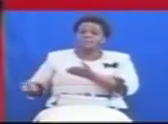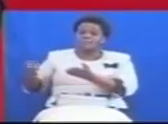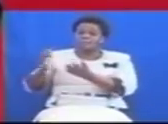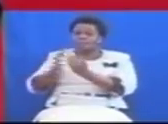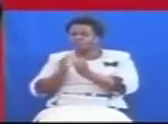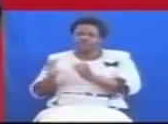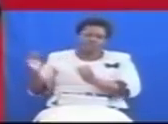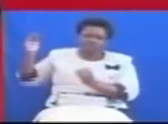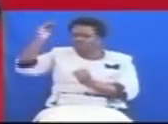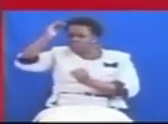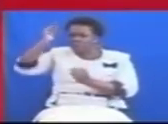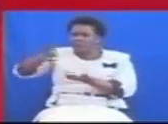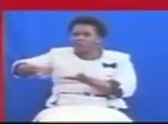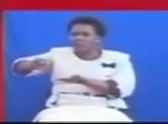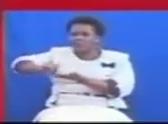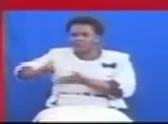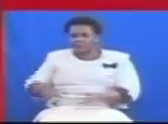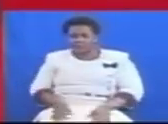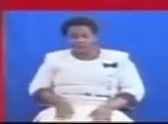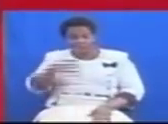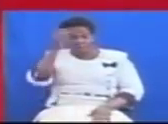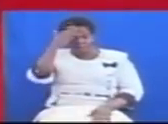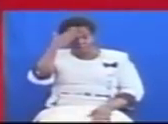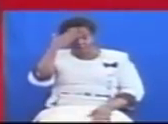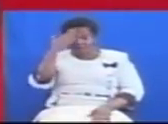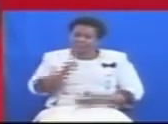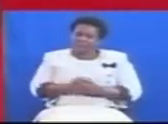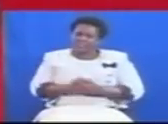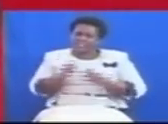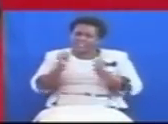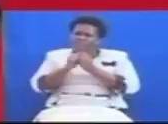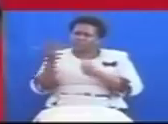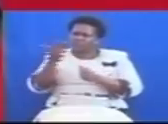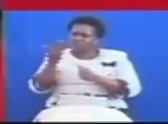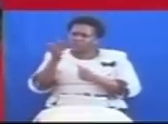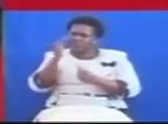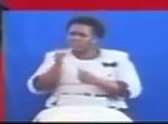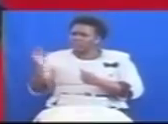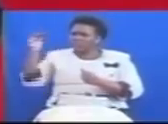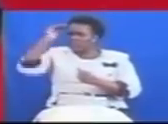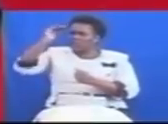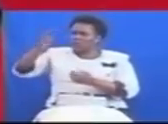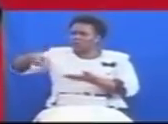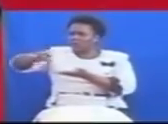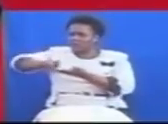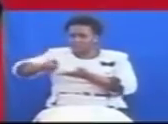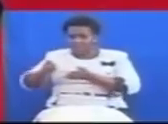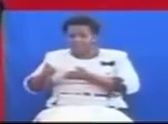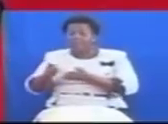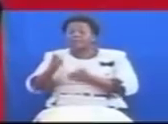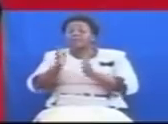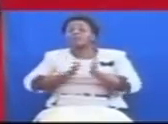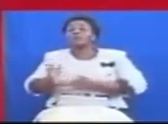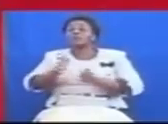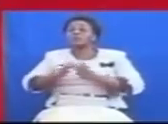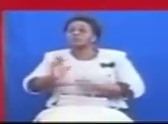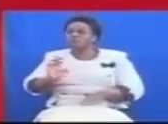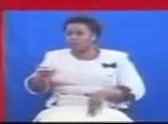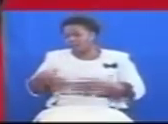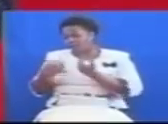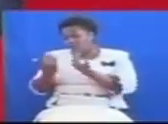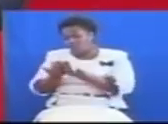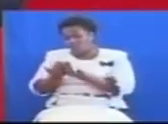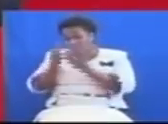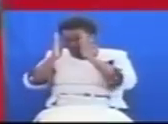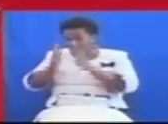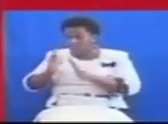hadhi ni swala ambalo lina taratibu zake na mwongozo. Kwa hiyo naomba Mheshimiwa Mbunge shirikiane na halmashauri yake wawasiliane na watu wa TARURA,